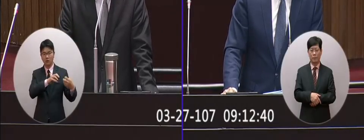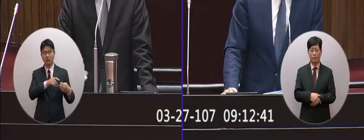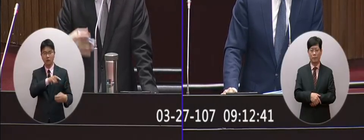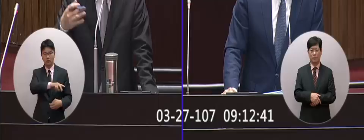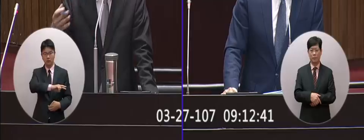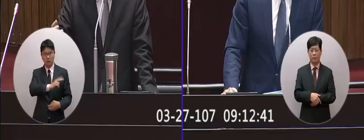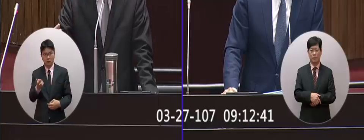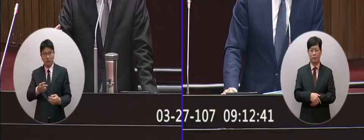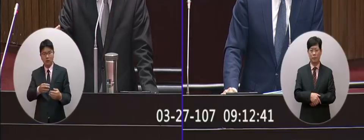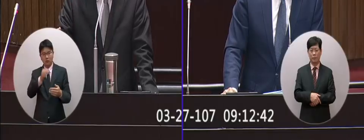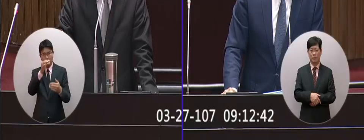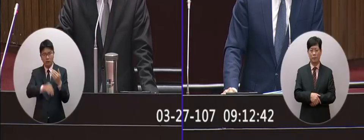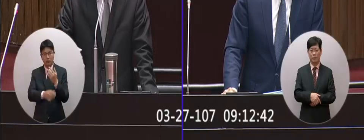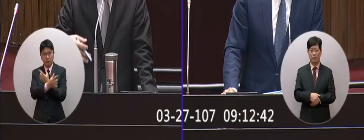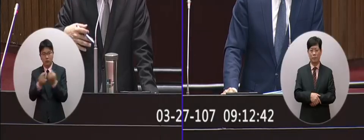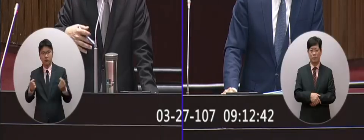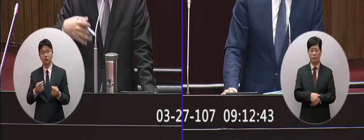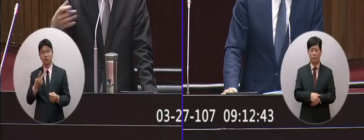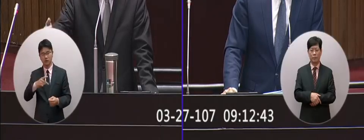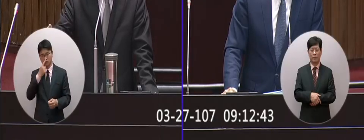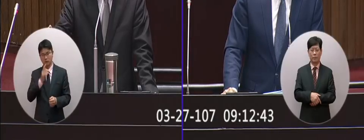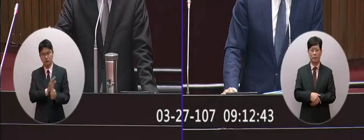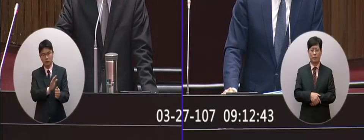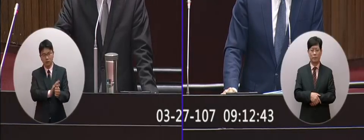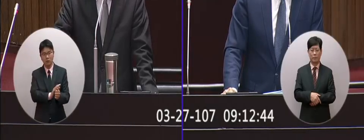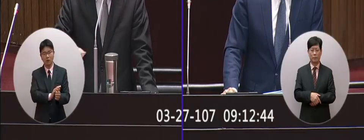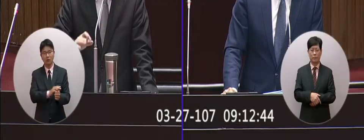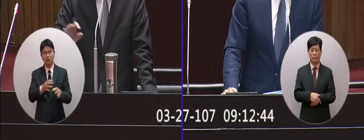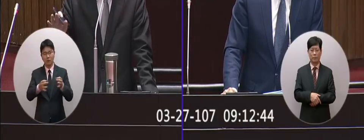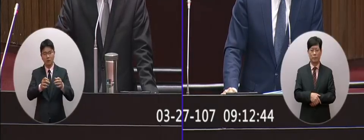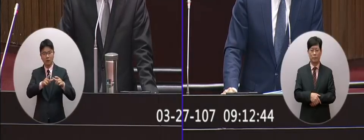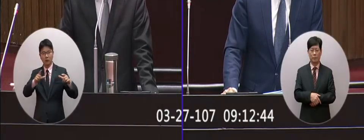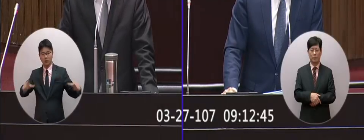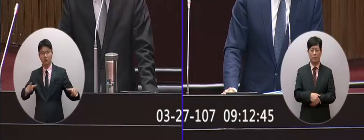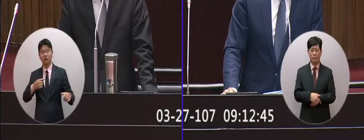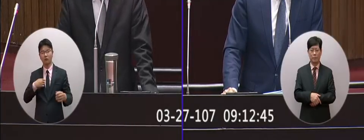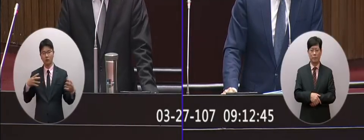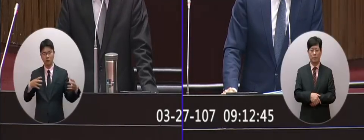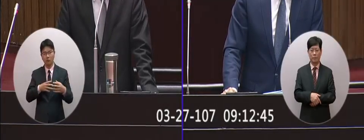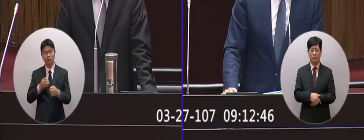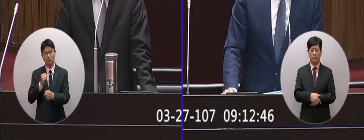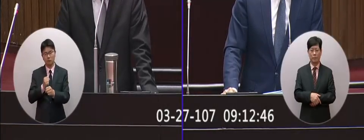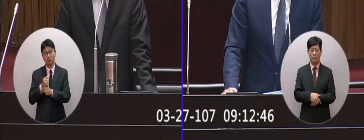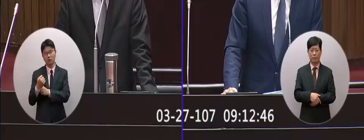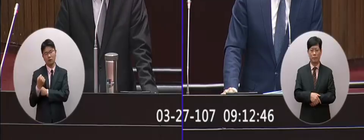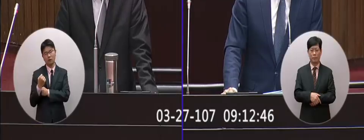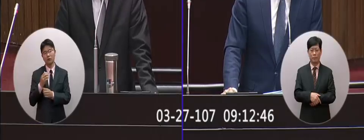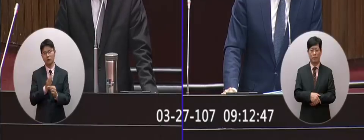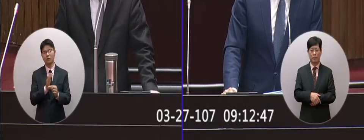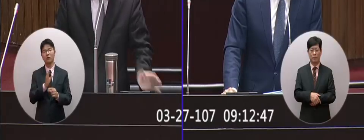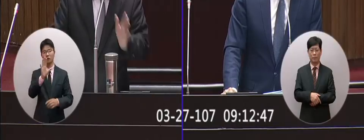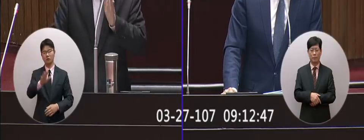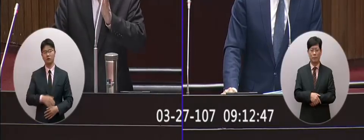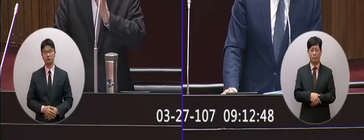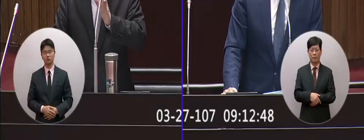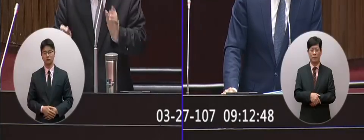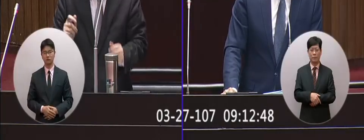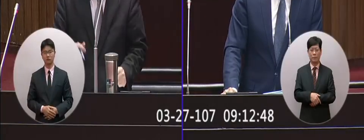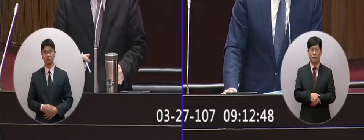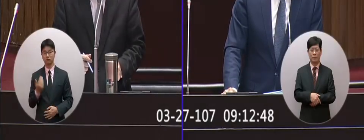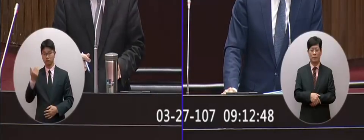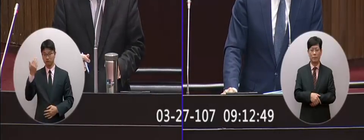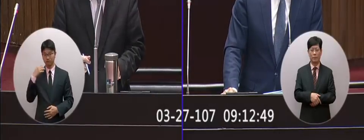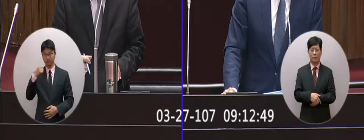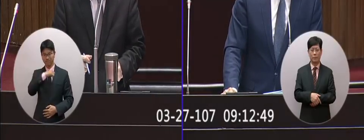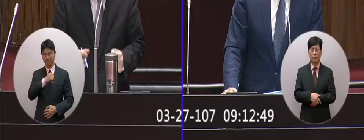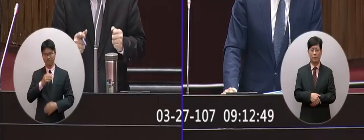化啊，怎么样协助它能够规模化啊，这个我们都在做。那过去呢，台湾都是眼